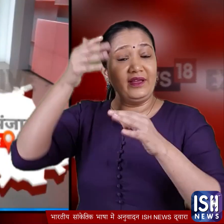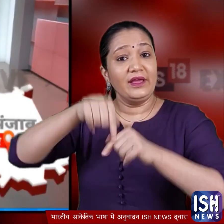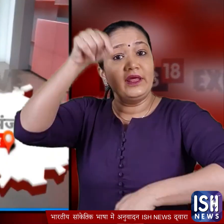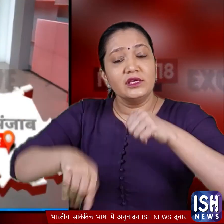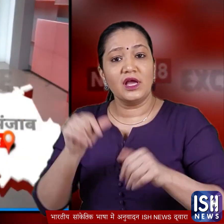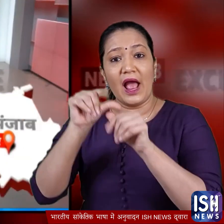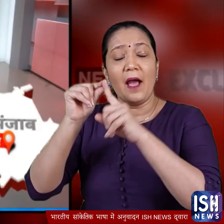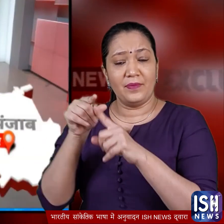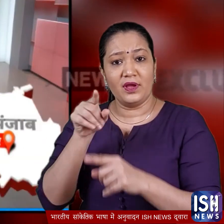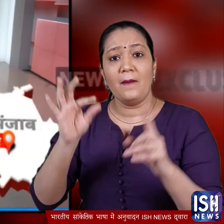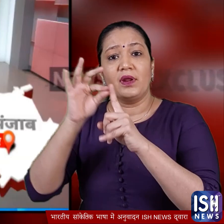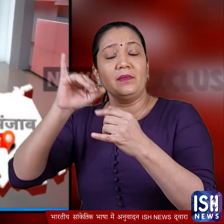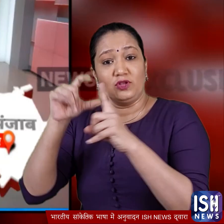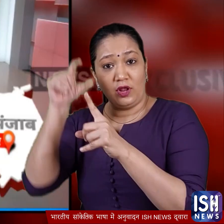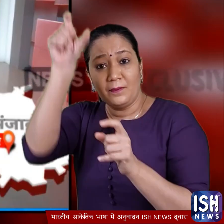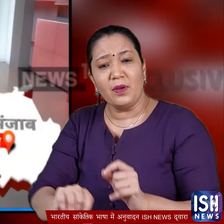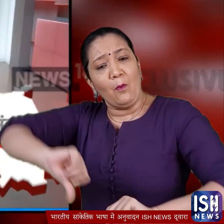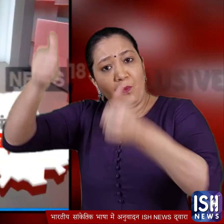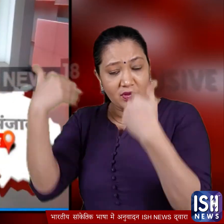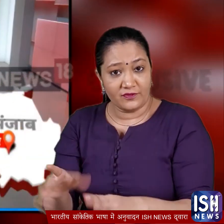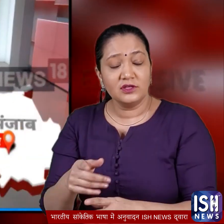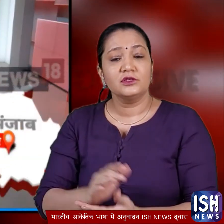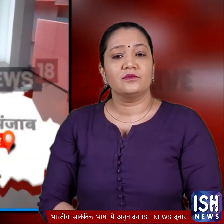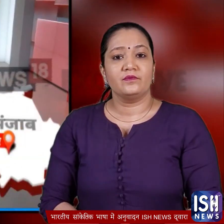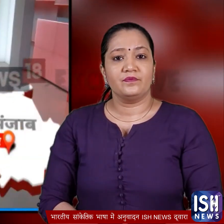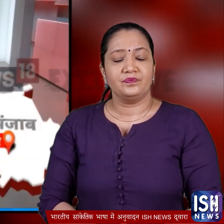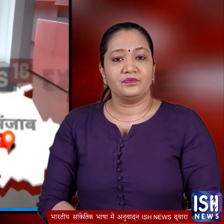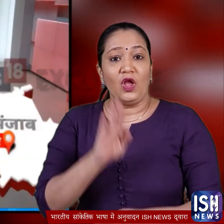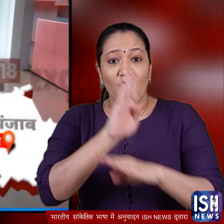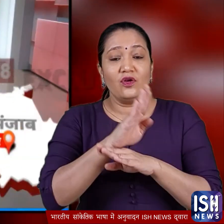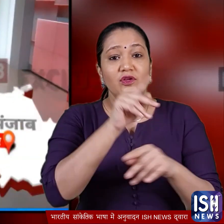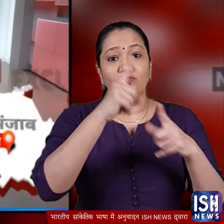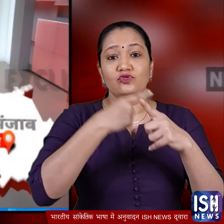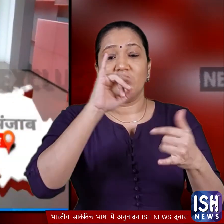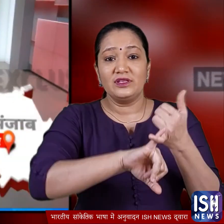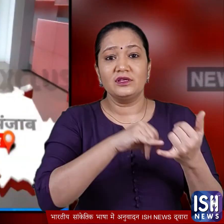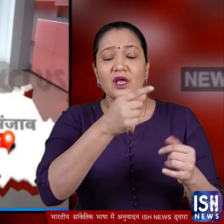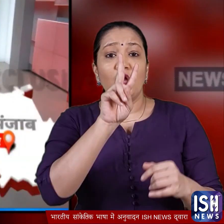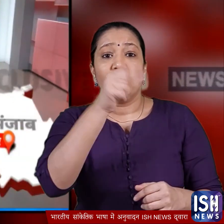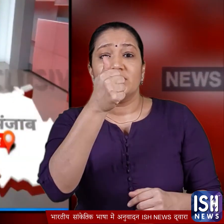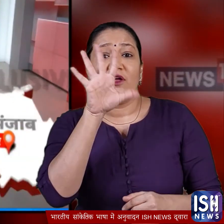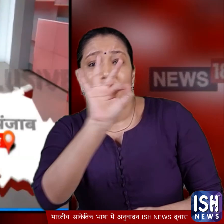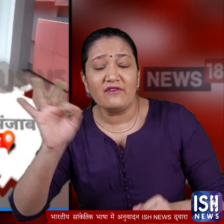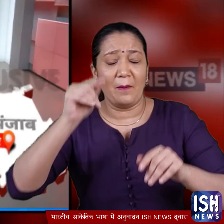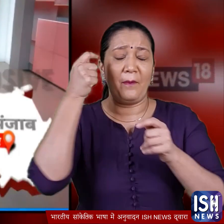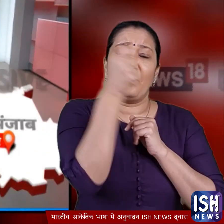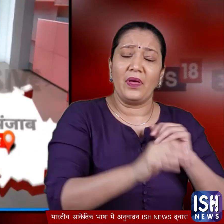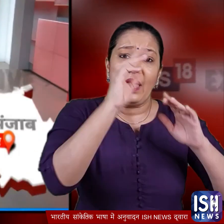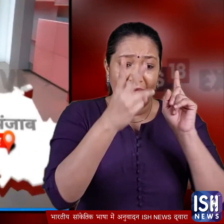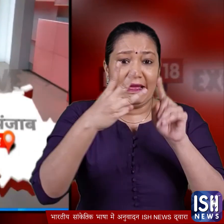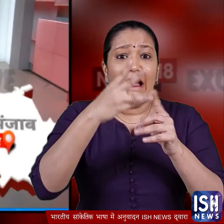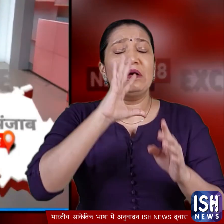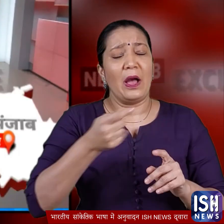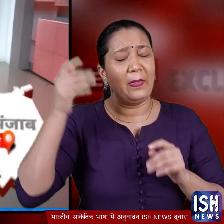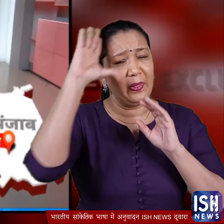में इस सीट पर आम आदमी पार्टी के परिमल सिंह धौला ने जीत दर्ज की थी और कांग्रेस के जोगिंदर सिंह 26,500 वोटों के साथ